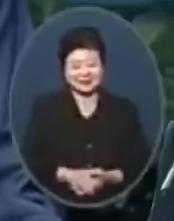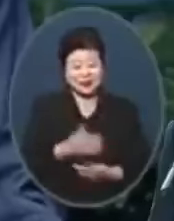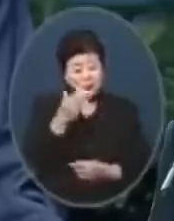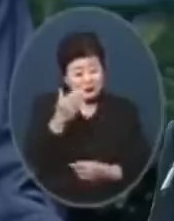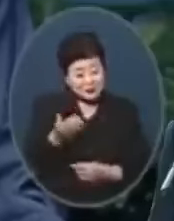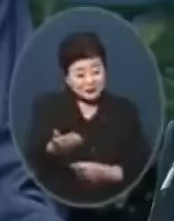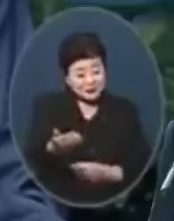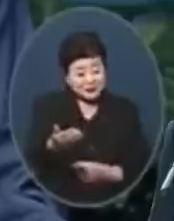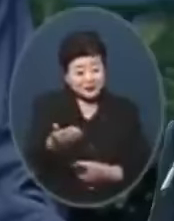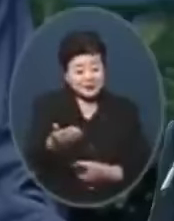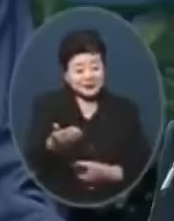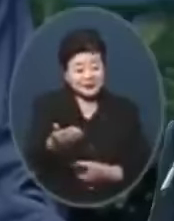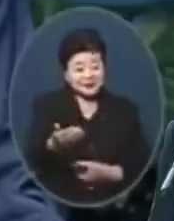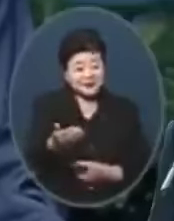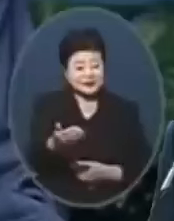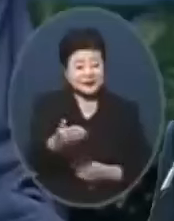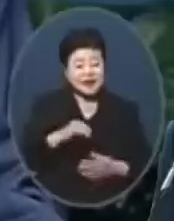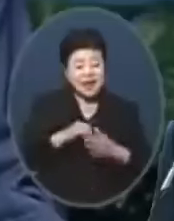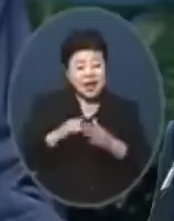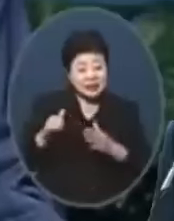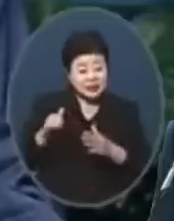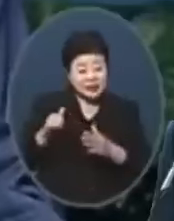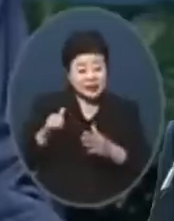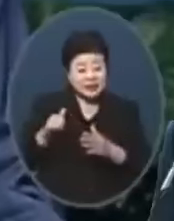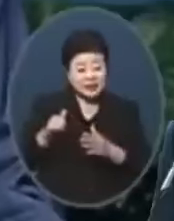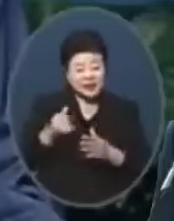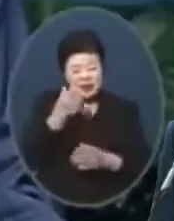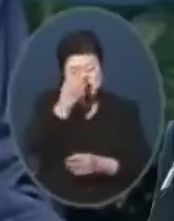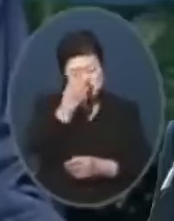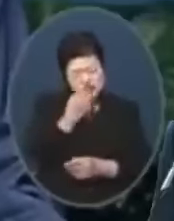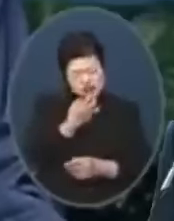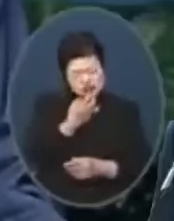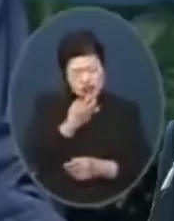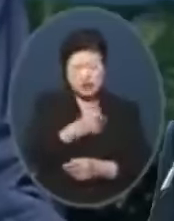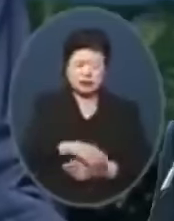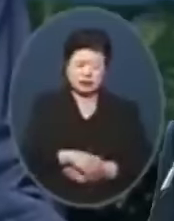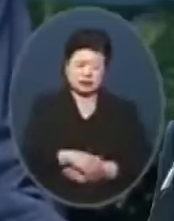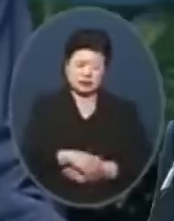여러분 가정이 늘 우울하고